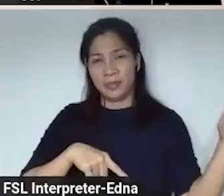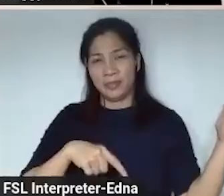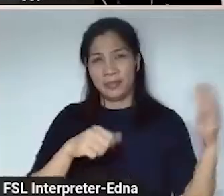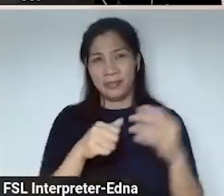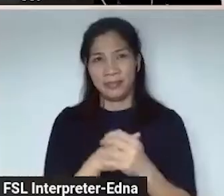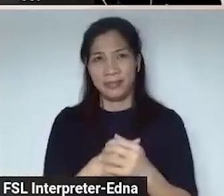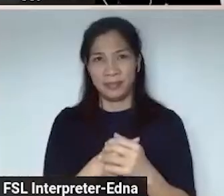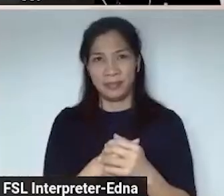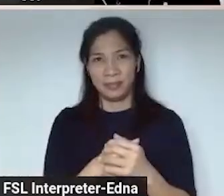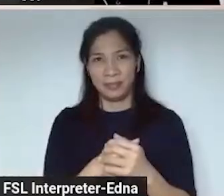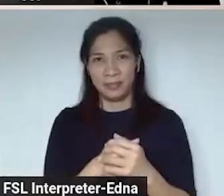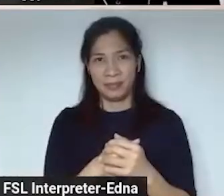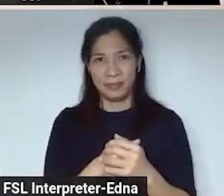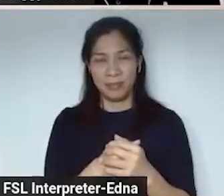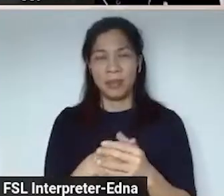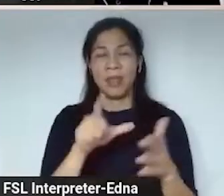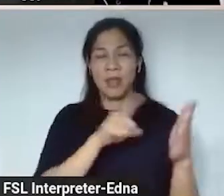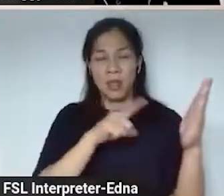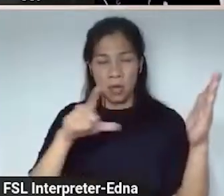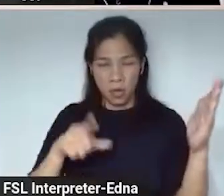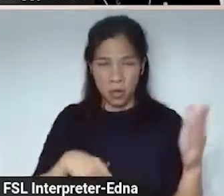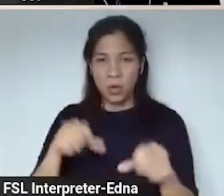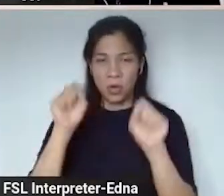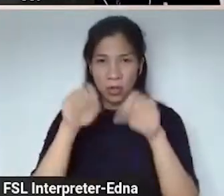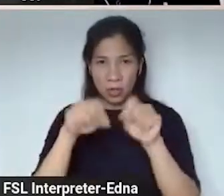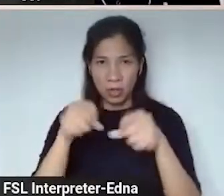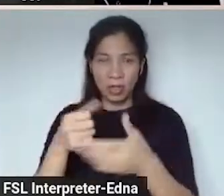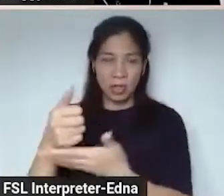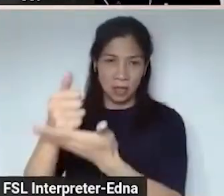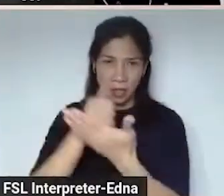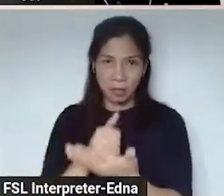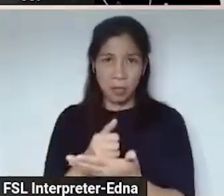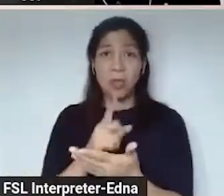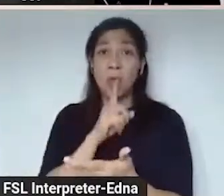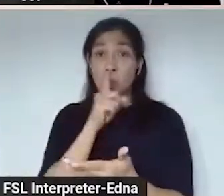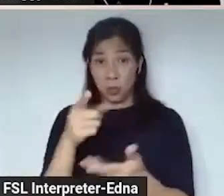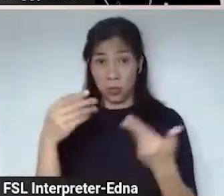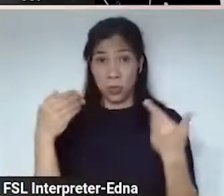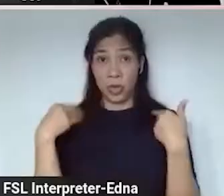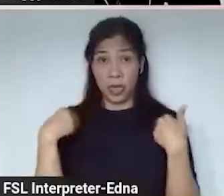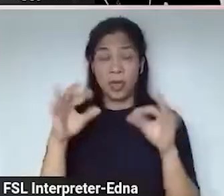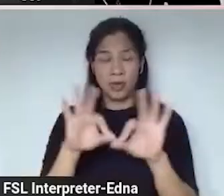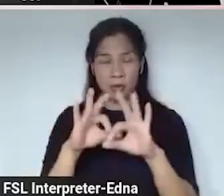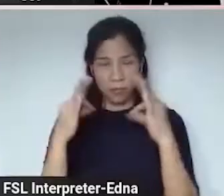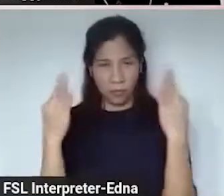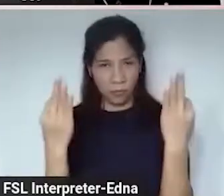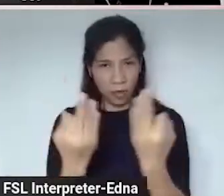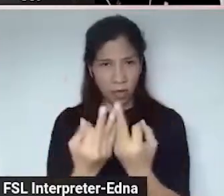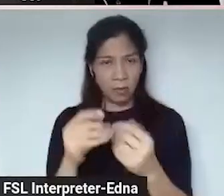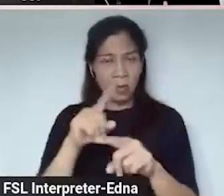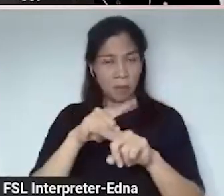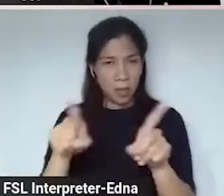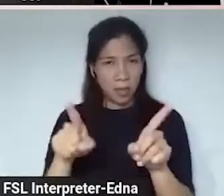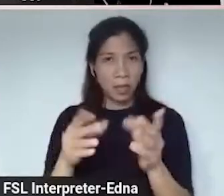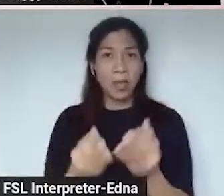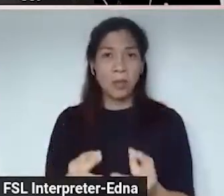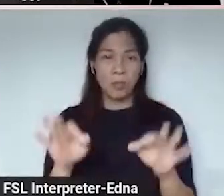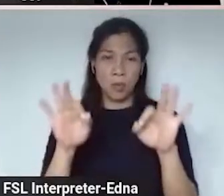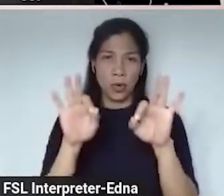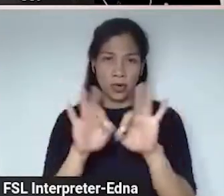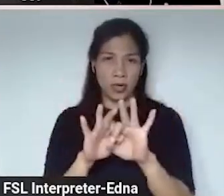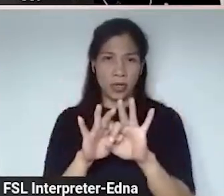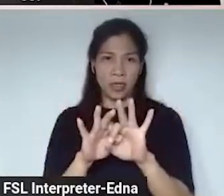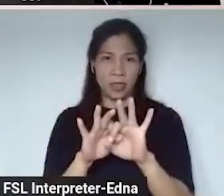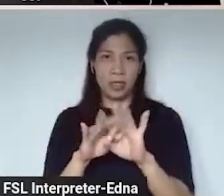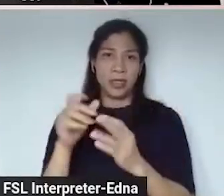pa rin. We have your family, that's good. Pero part of that is the Lord pa rin. Kaya yung sabi ko nga